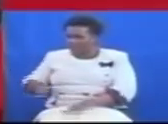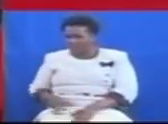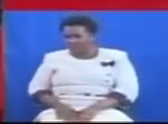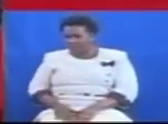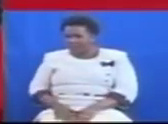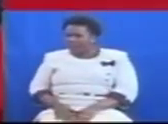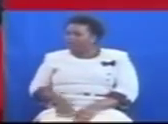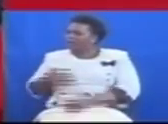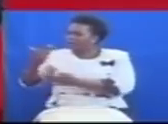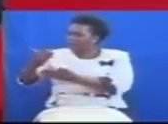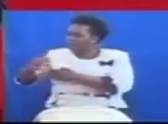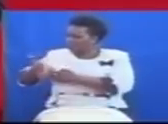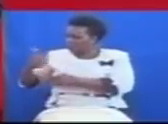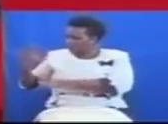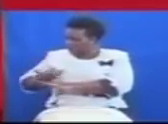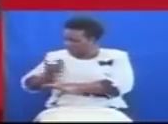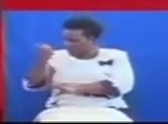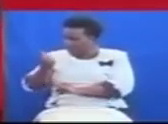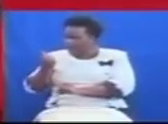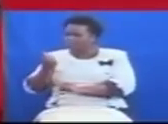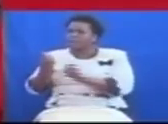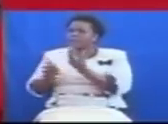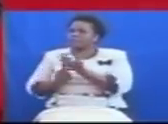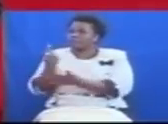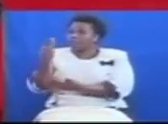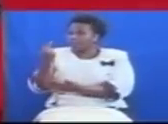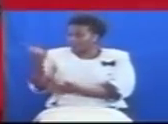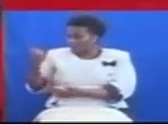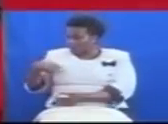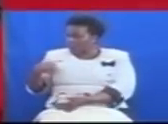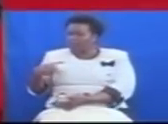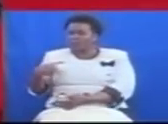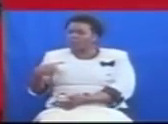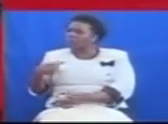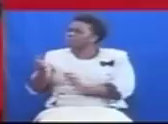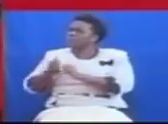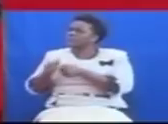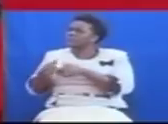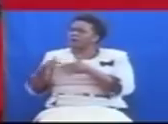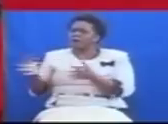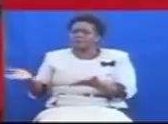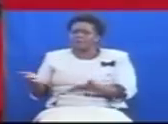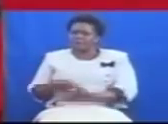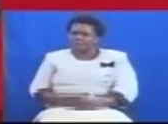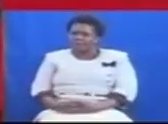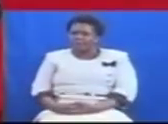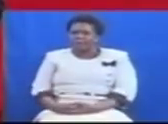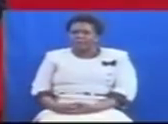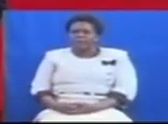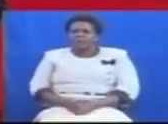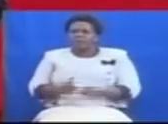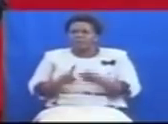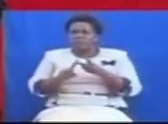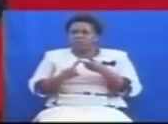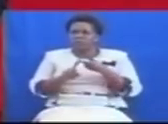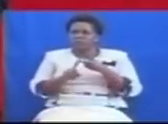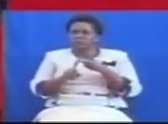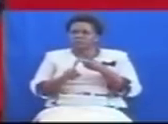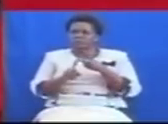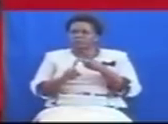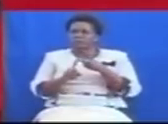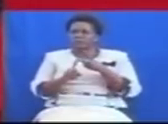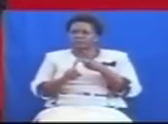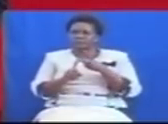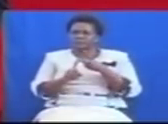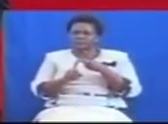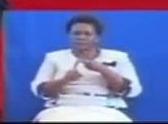zitakapopatikana basi tutaajiri na kuhakikisha kwamba vituo vyote vinafanya kazi kama ambavyo nguvu za wananchi zimetumika katika eneo hilo. Swali la pili, Mheshimiwa